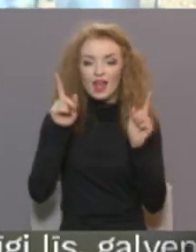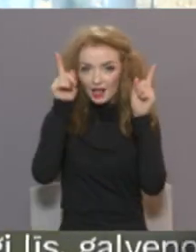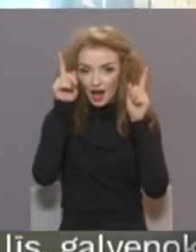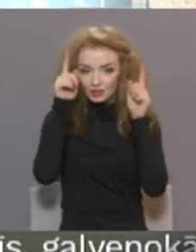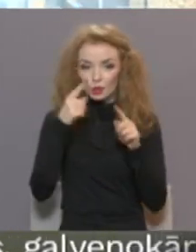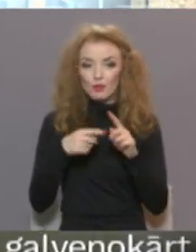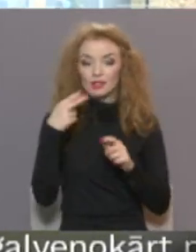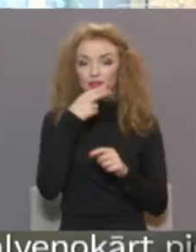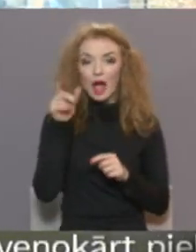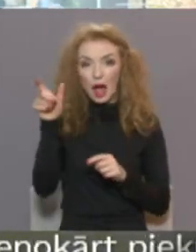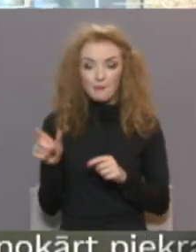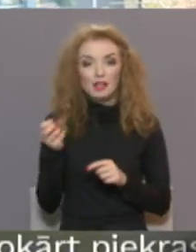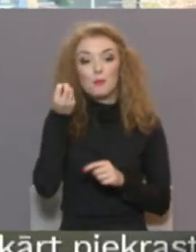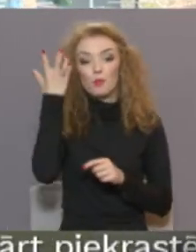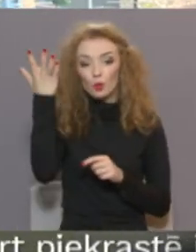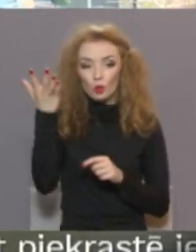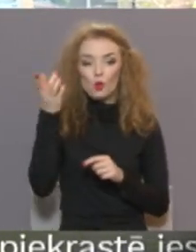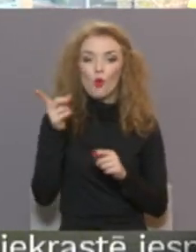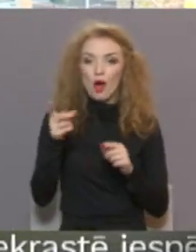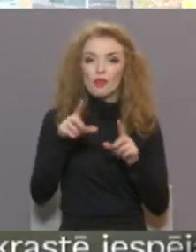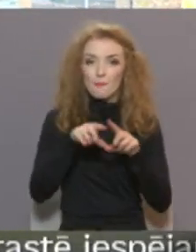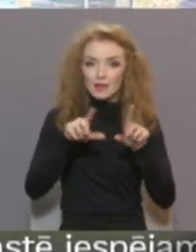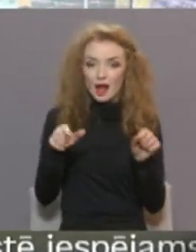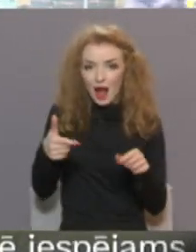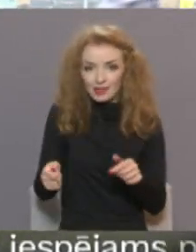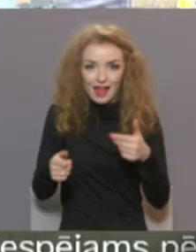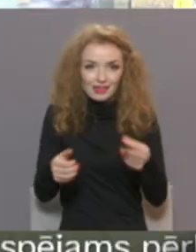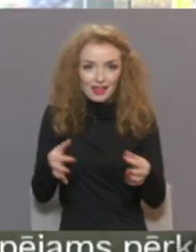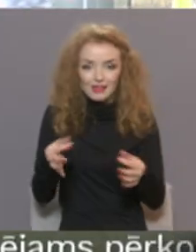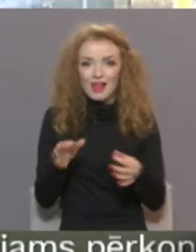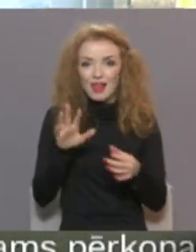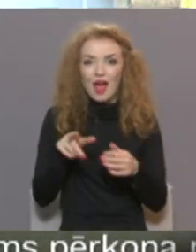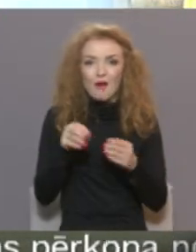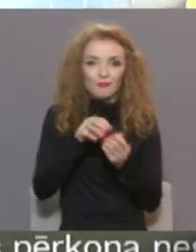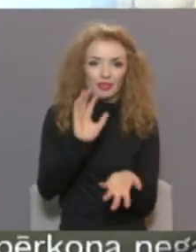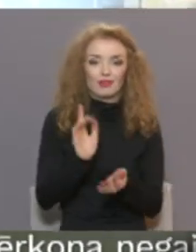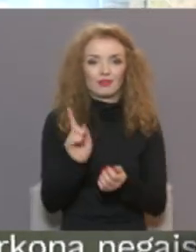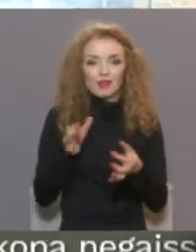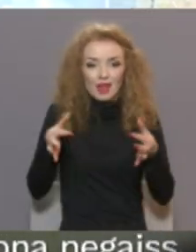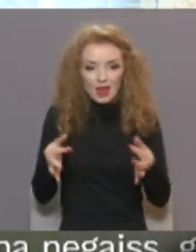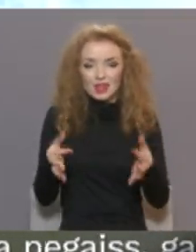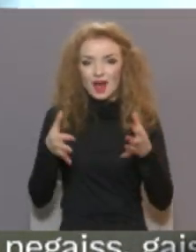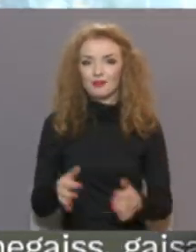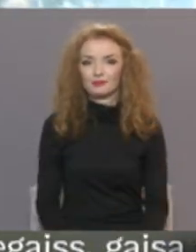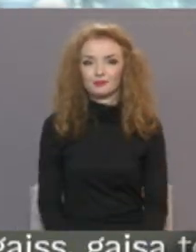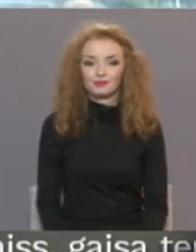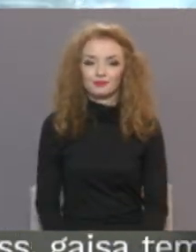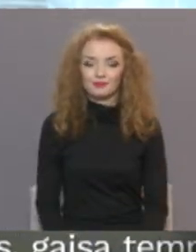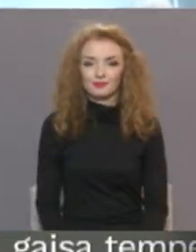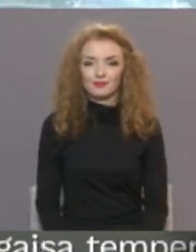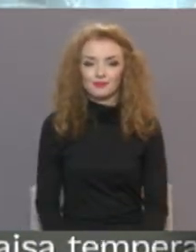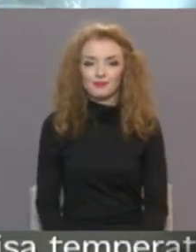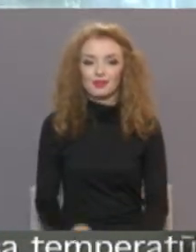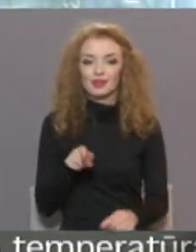saimniece ir tā mākule, kas aizspiež katru pīrādziņu ar rokām, lai viņi nevar tos vaļā, lai nav tie špīre rogi. Un tad tie ir